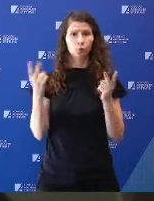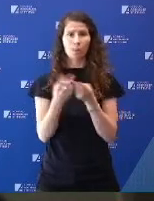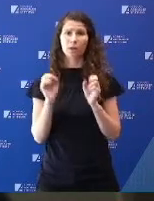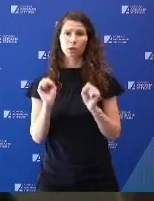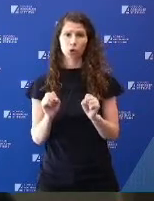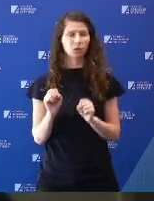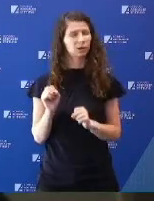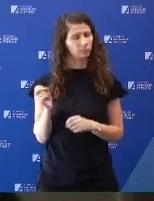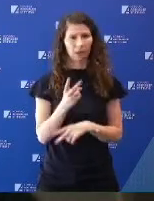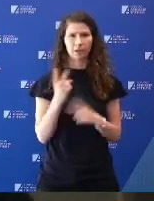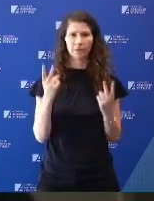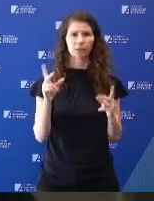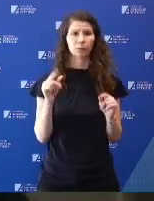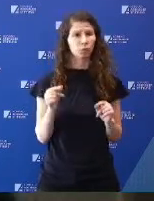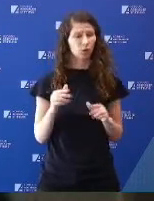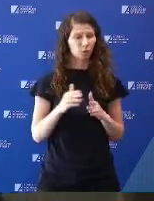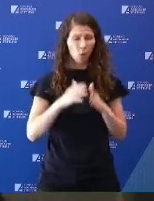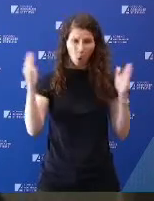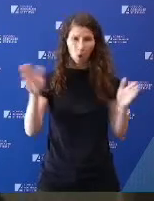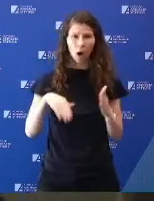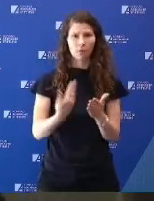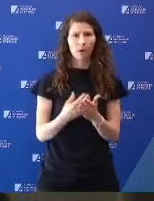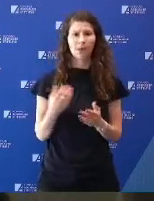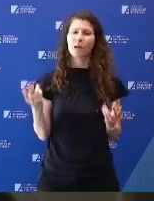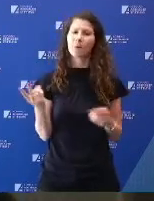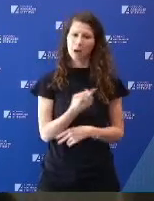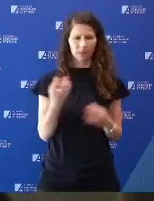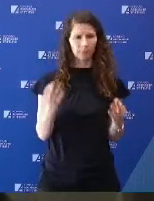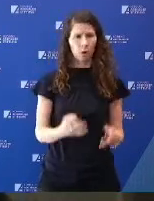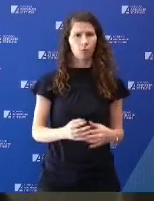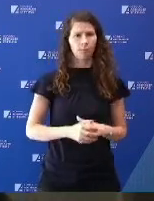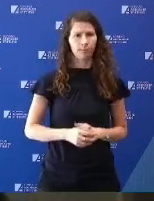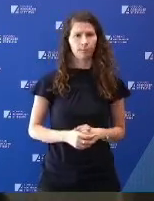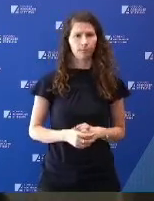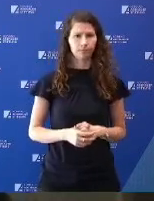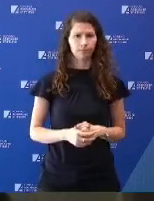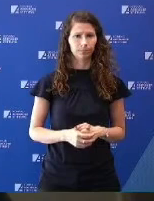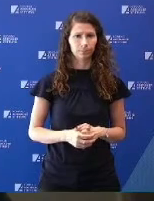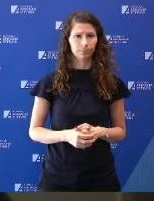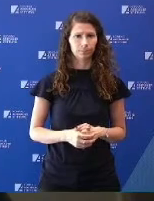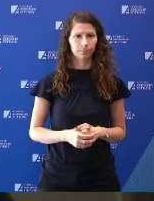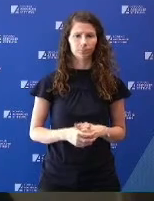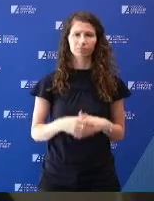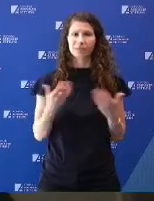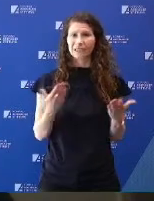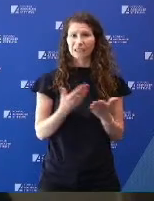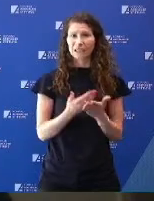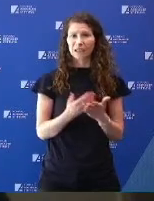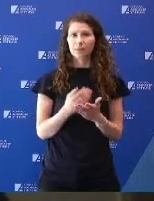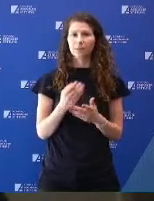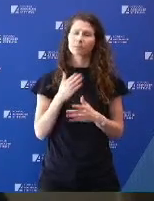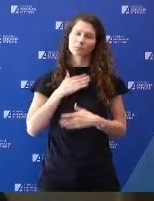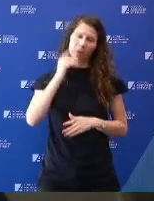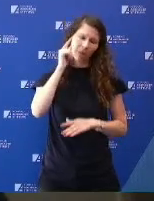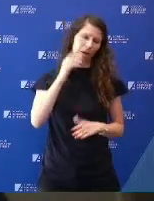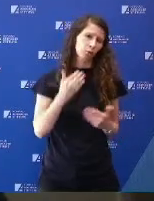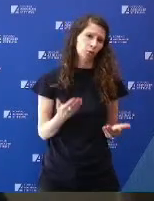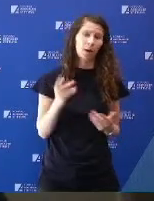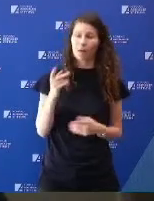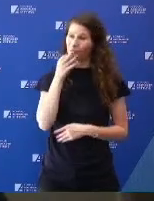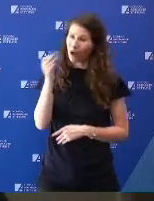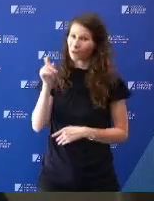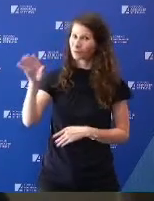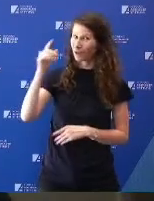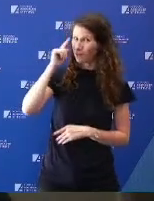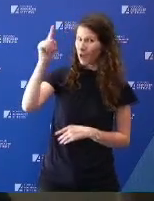heißt, wir haben eine riesige Aufgabe. Wir brauchen beides, um auch noch 2060 gut auf diesem Planeten leben zu können, meiner Meinung nach. Aber mich würde auch interessieren, was du sonst davon